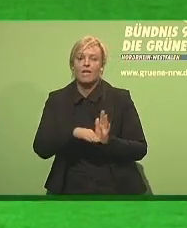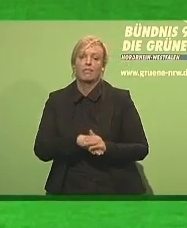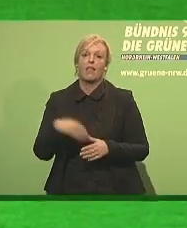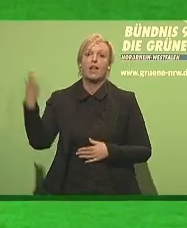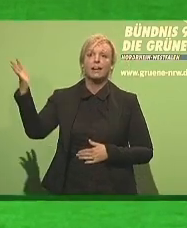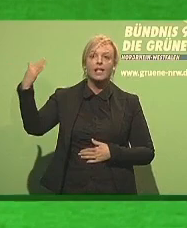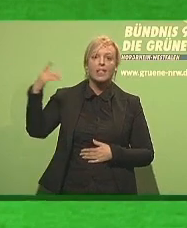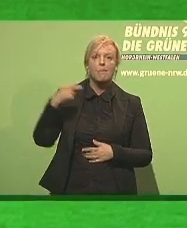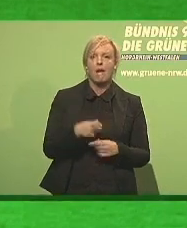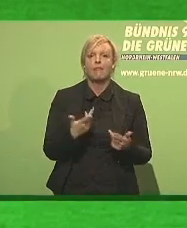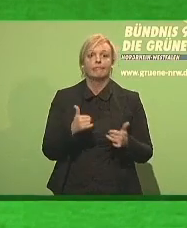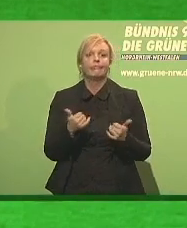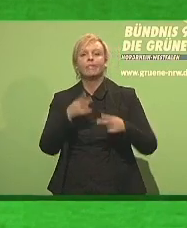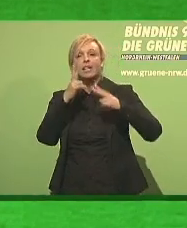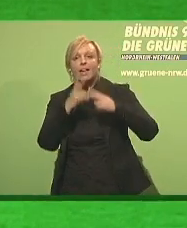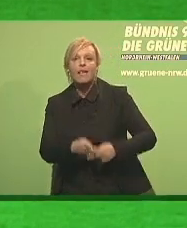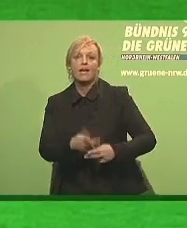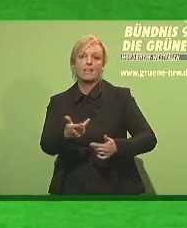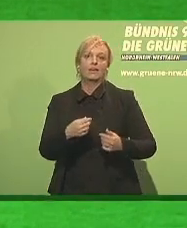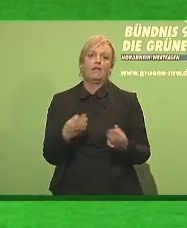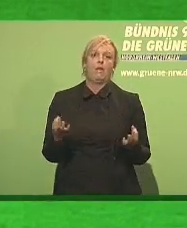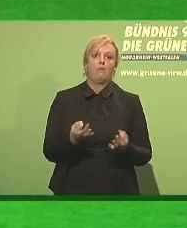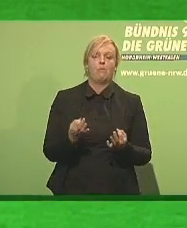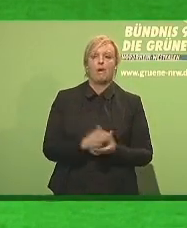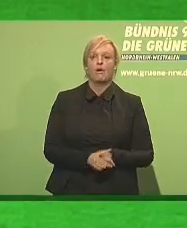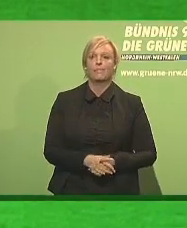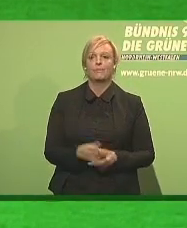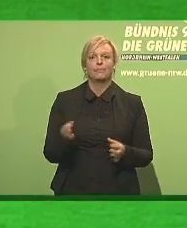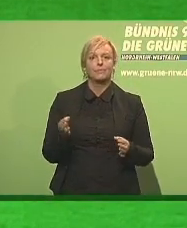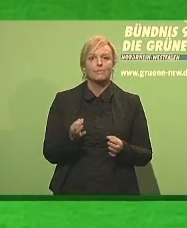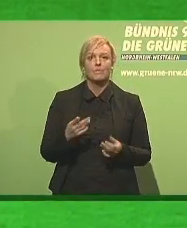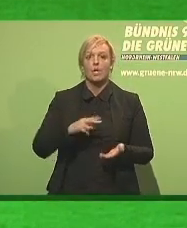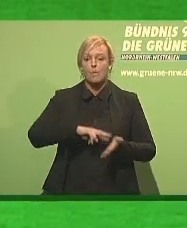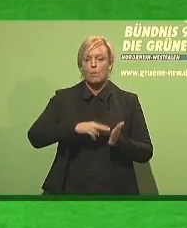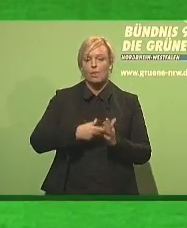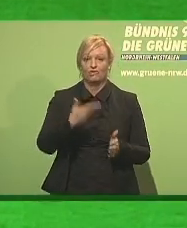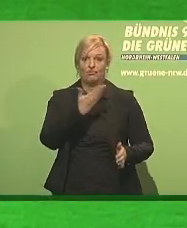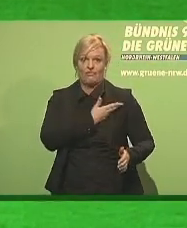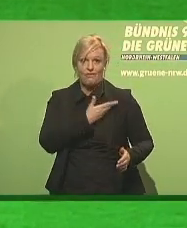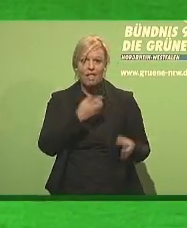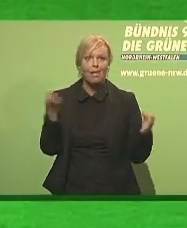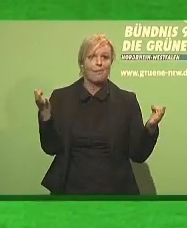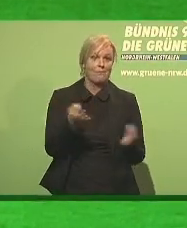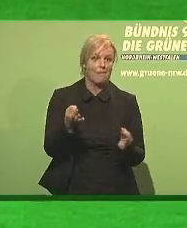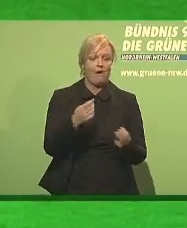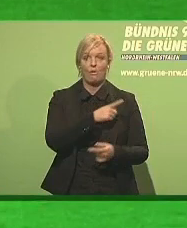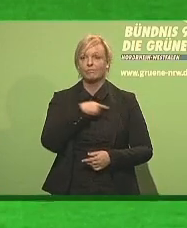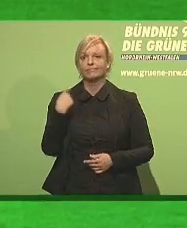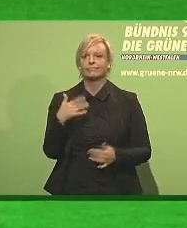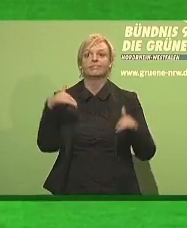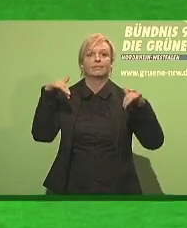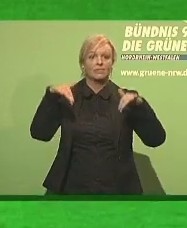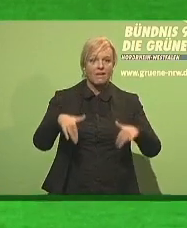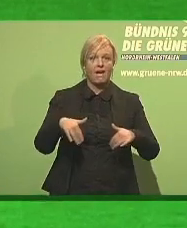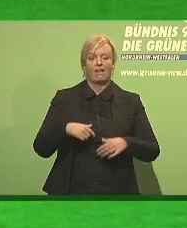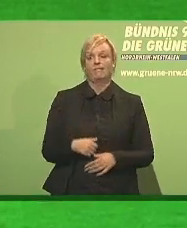der Gerechtigkeit. Und dazu braucht es eins, politischen Willen, und den haben wir. Und